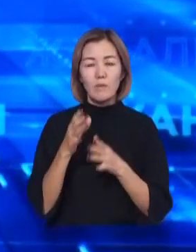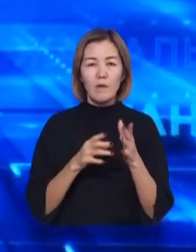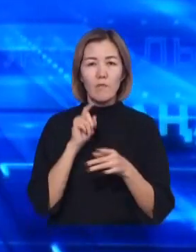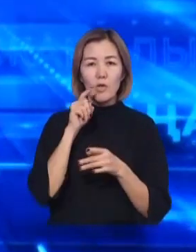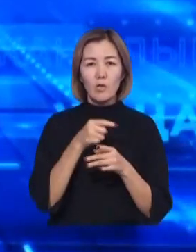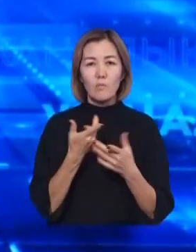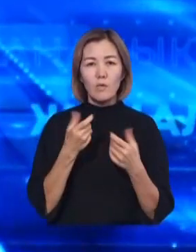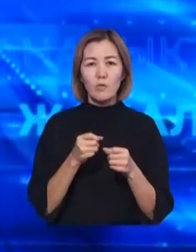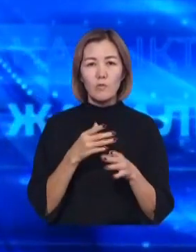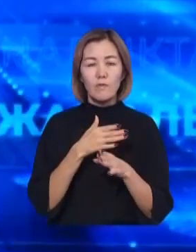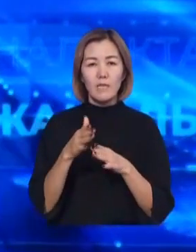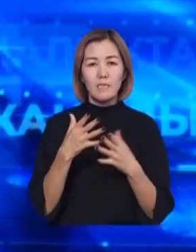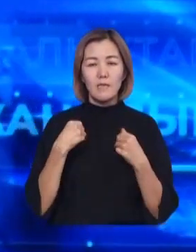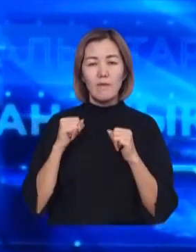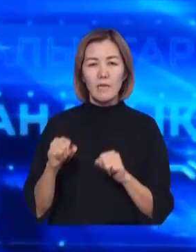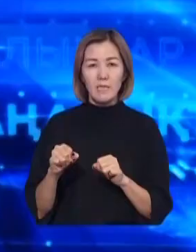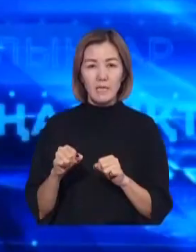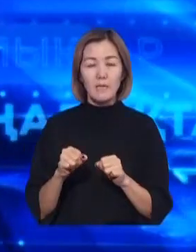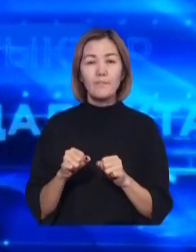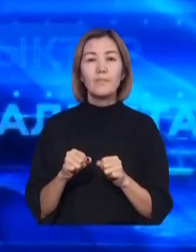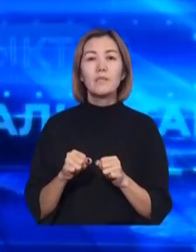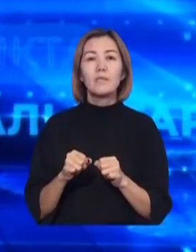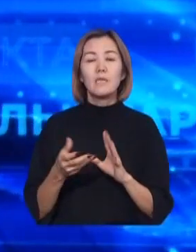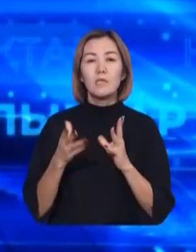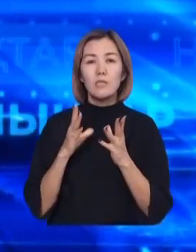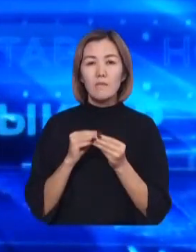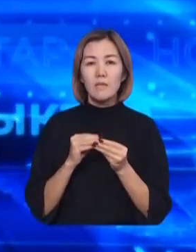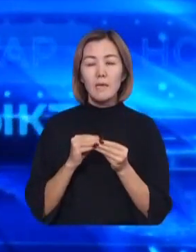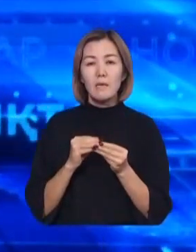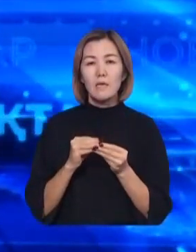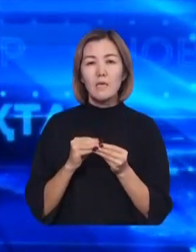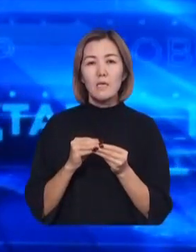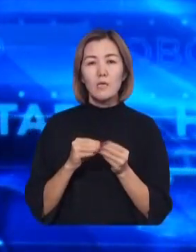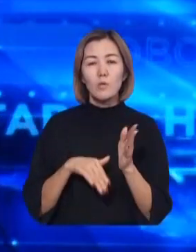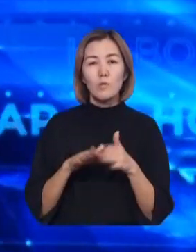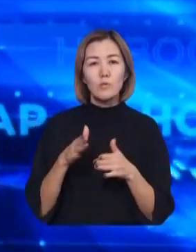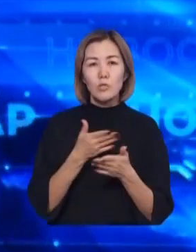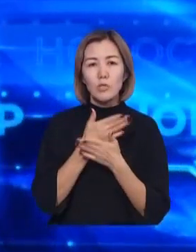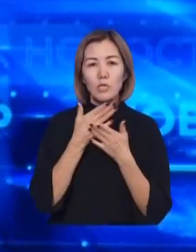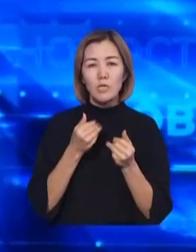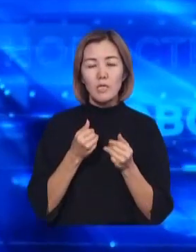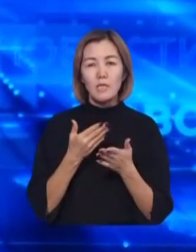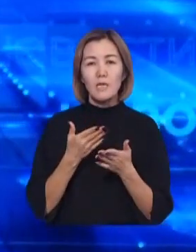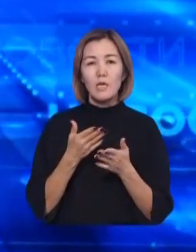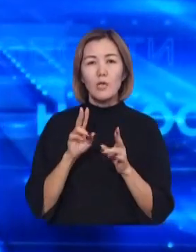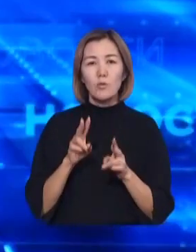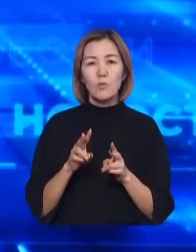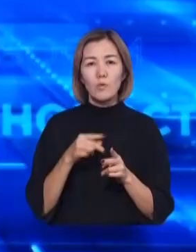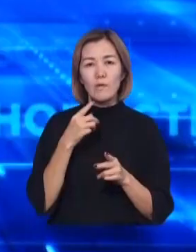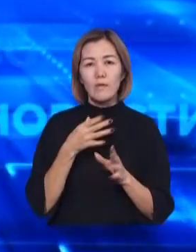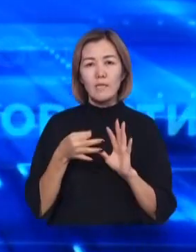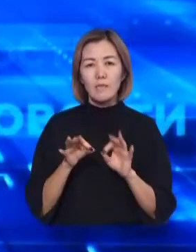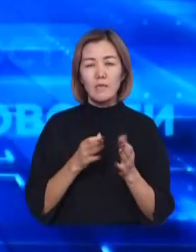экономике идёт на финансирование здравоохранения несмотря на это результативных показателей нет уверяют эксперты Ну а что говорят об